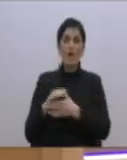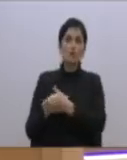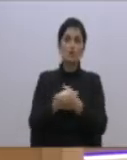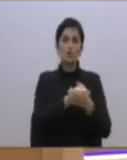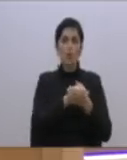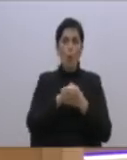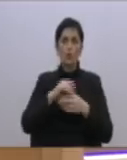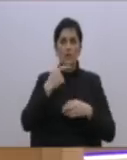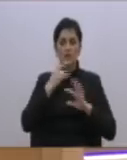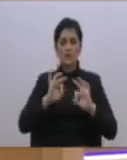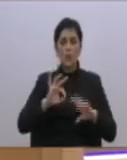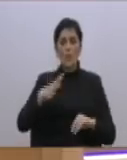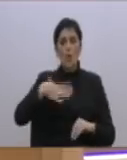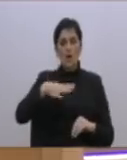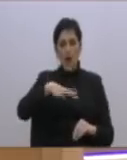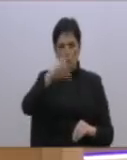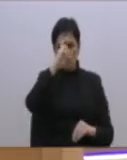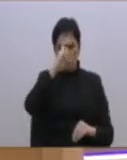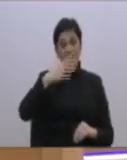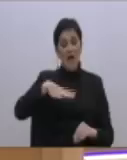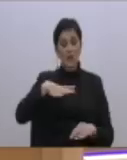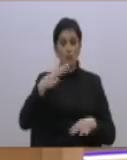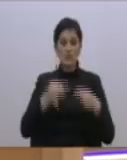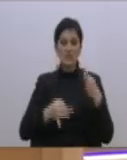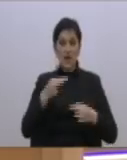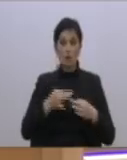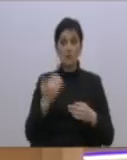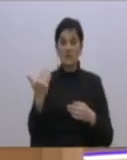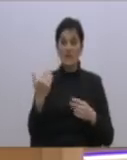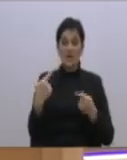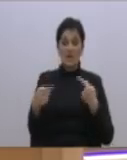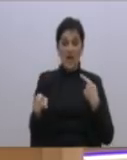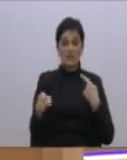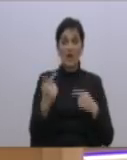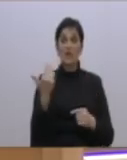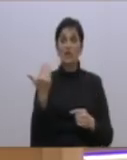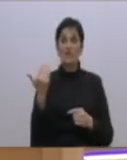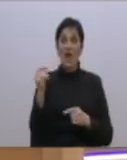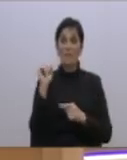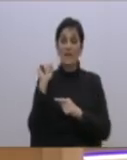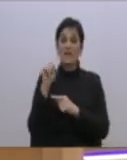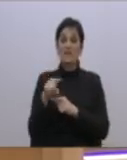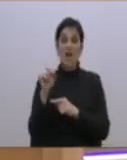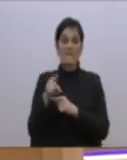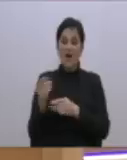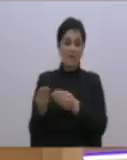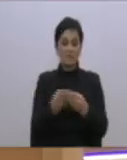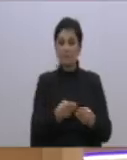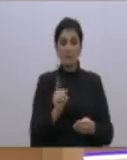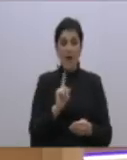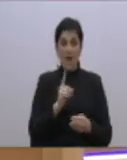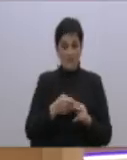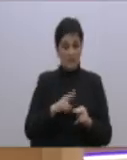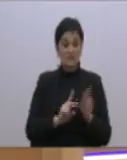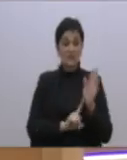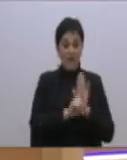uzxadebt kartul sakhmtipos da kartul sasamartlos. Tkuengan gasxoebit da tkuen davalebebs ar gagatanebt egari ambavi.